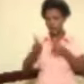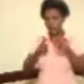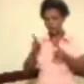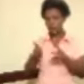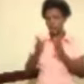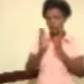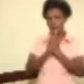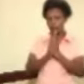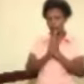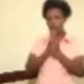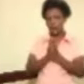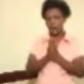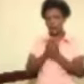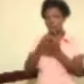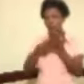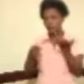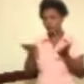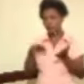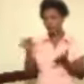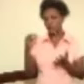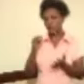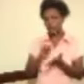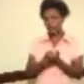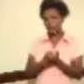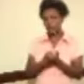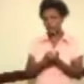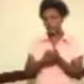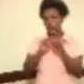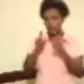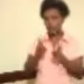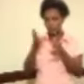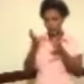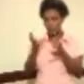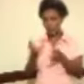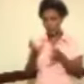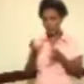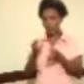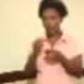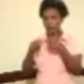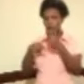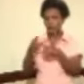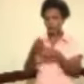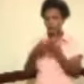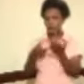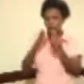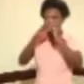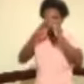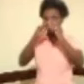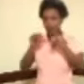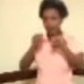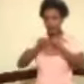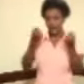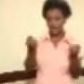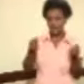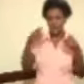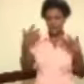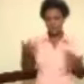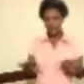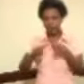yo précisément qui ça yo ta ramen. Est-ce que vous voulez tourner la caillou? Dans quelle situation caillou y est? Est-ce que le crasé net? Est-ce